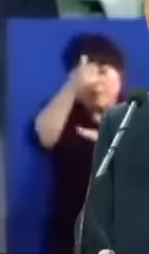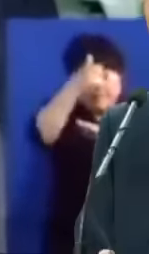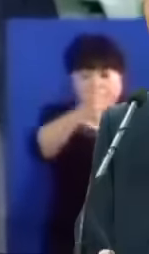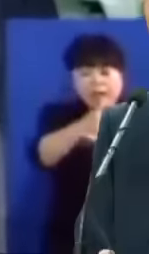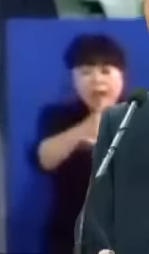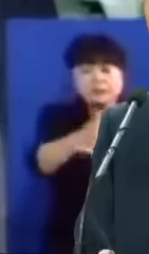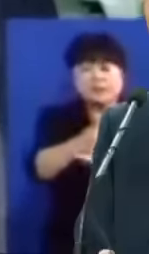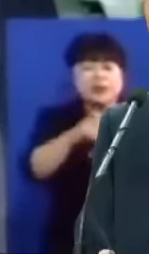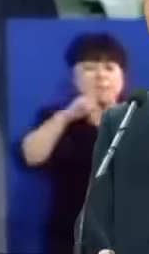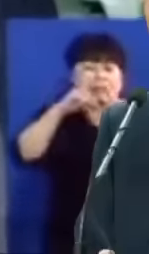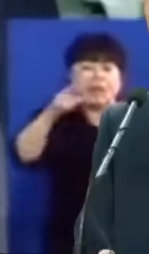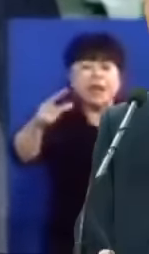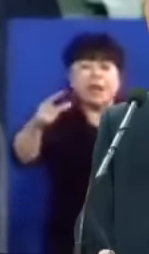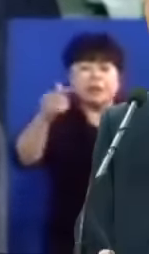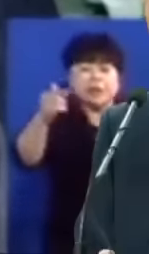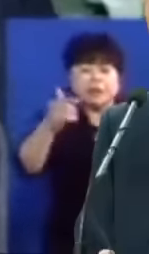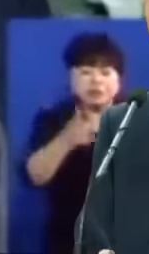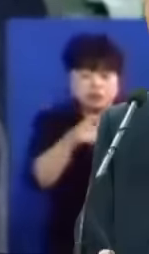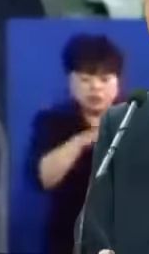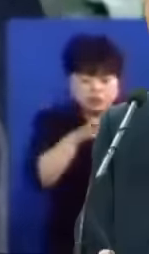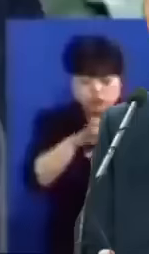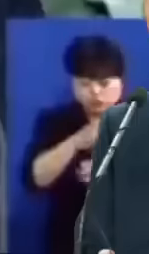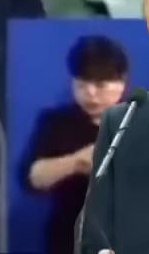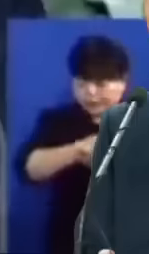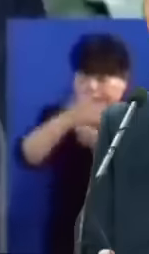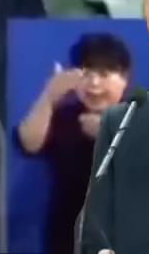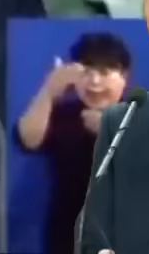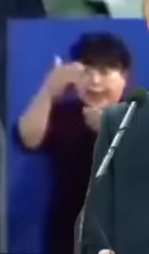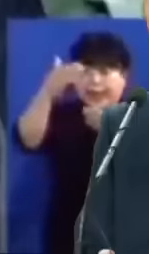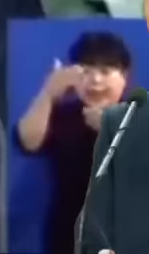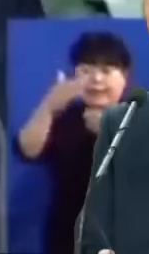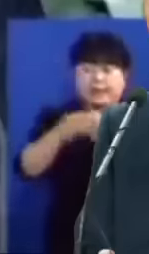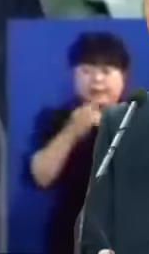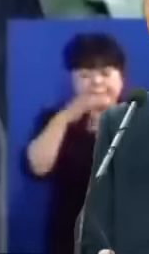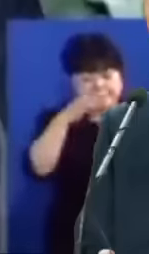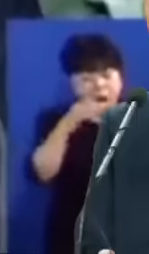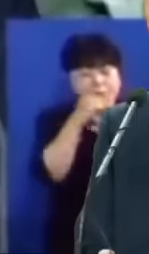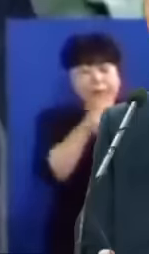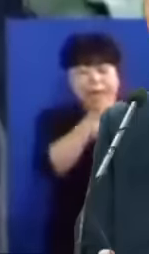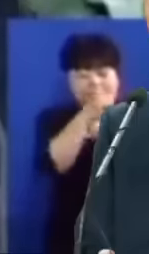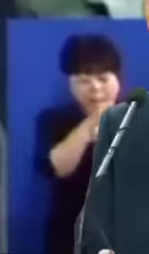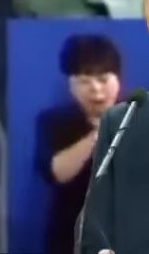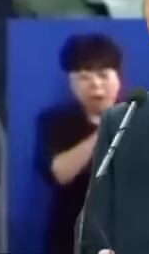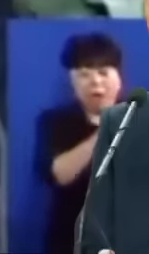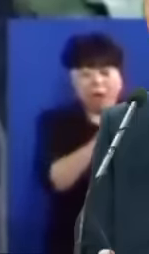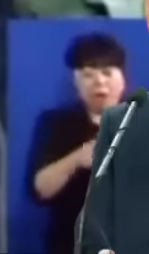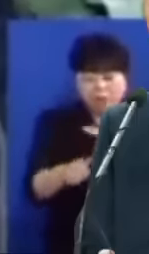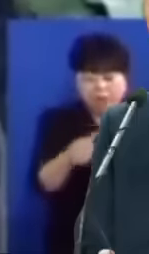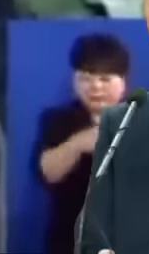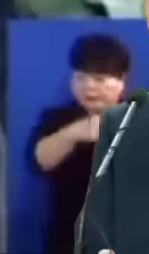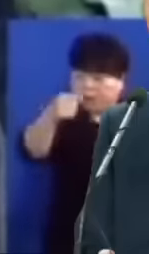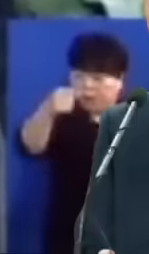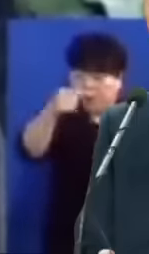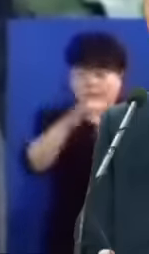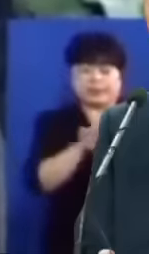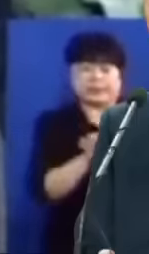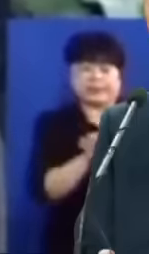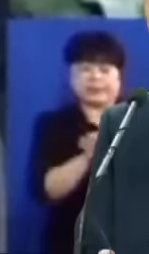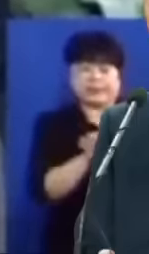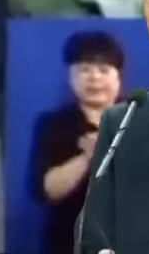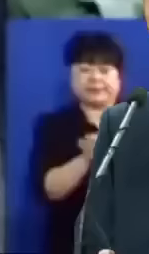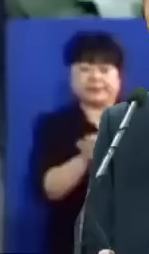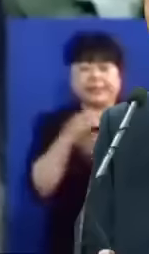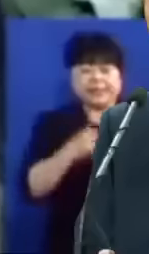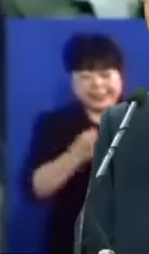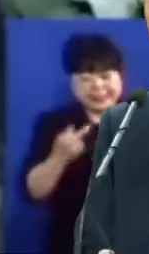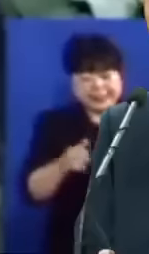마지막 유언으로 주신 말씀에 너희가 내 이름으로 귀신을 쫓아내고 새 방언을 말하고 그다음 뱀을 집어라고 하셨습니다.